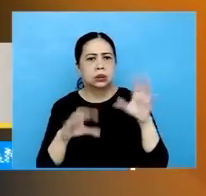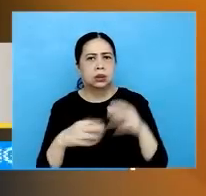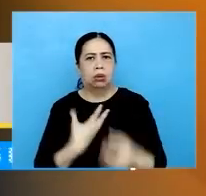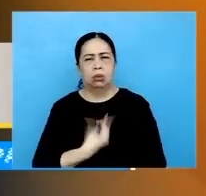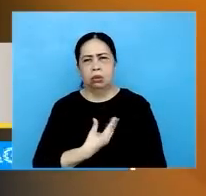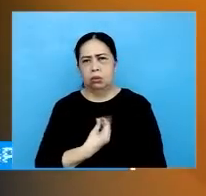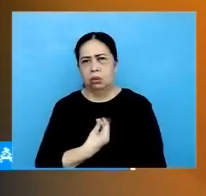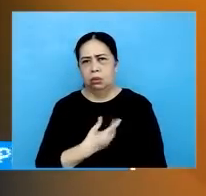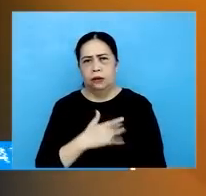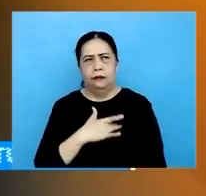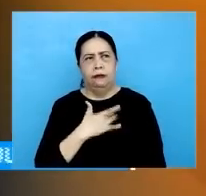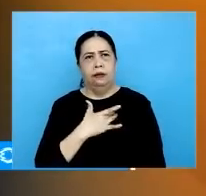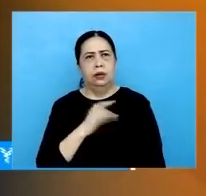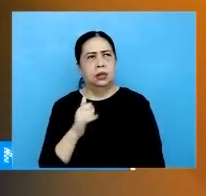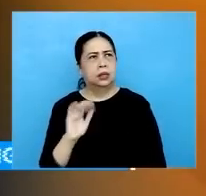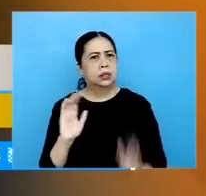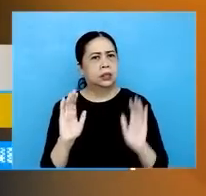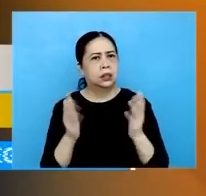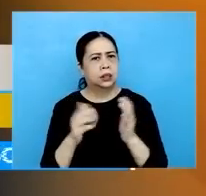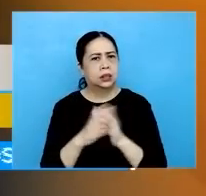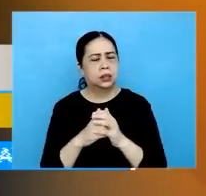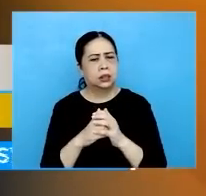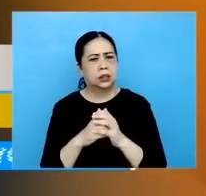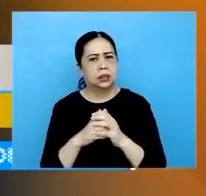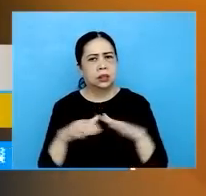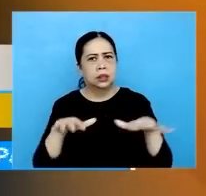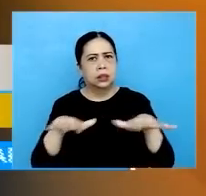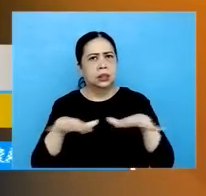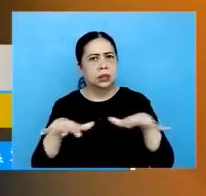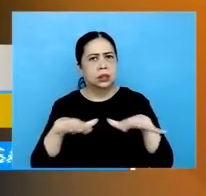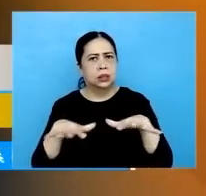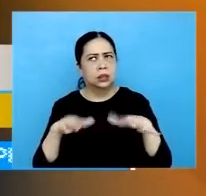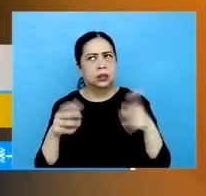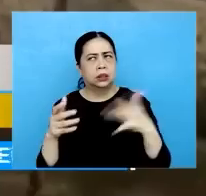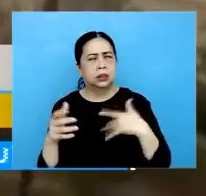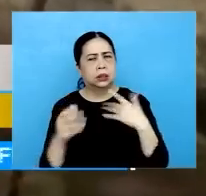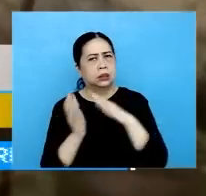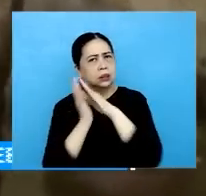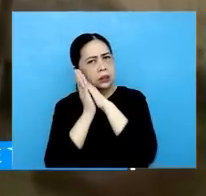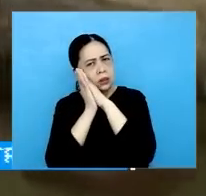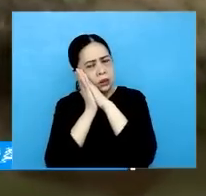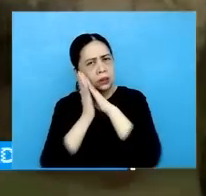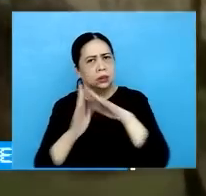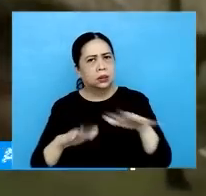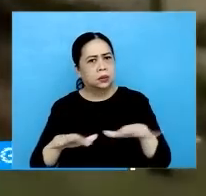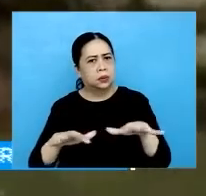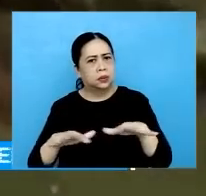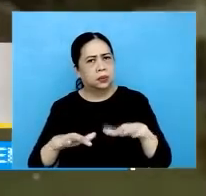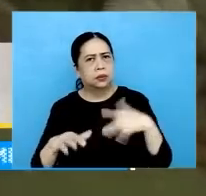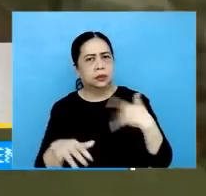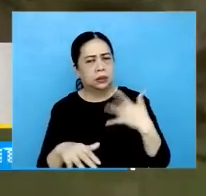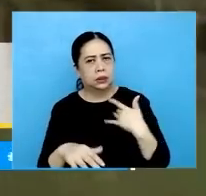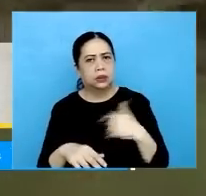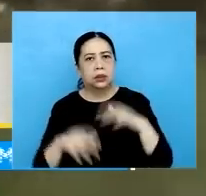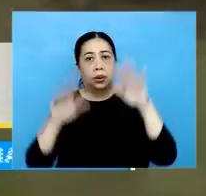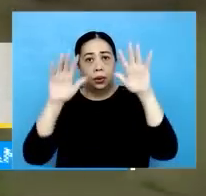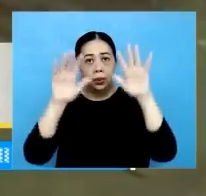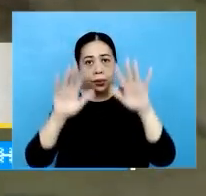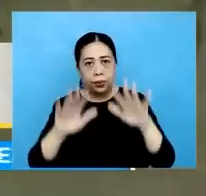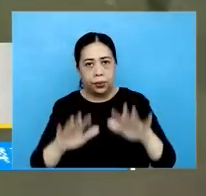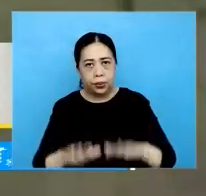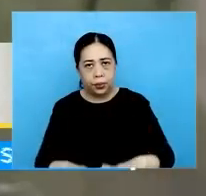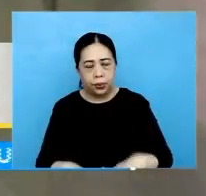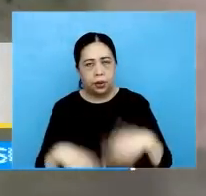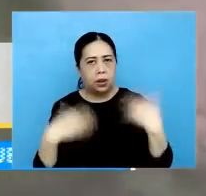ako, inapipil ko na parang nagsishake yung building ng gabi pag nakahiga ako sa camp. Pagkahupa ng bagyo, nakita nila